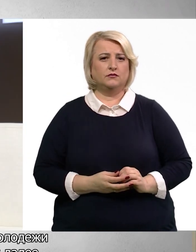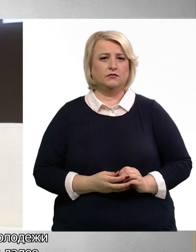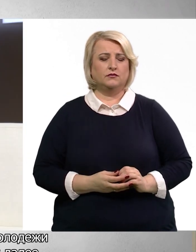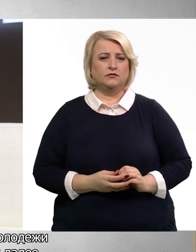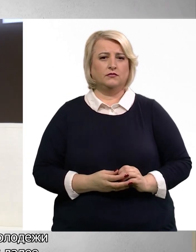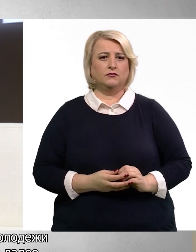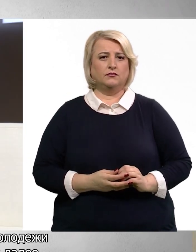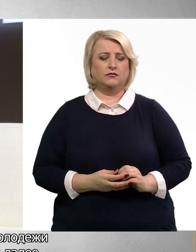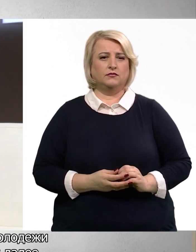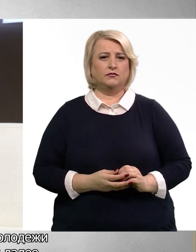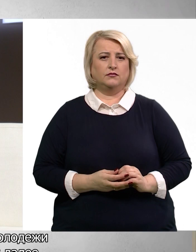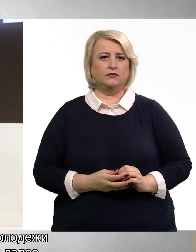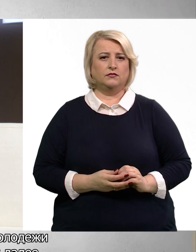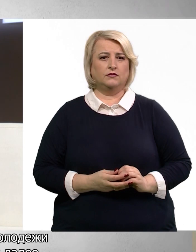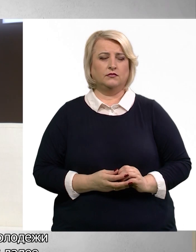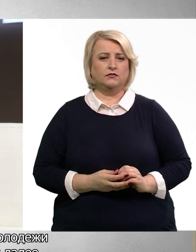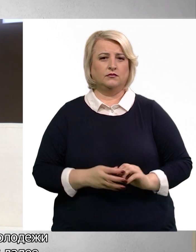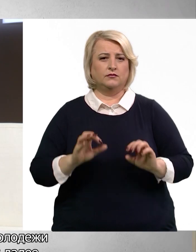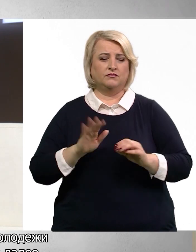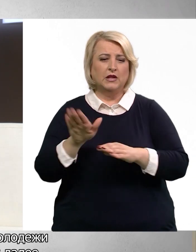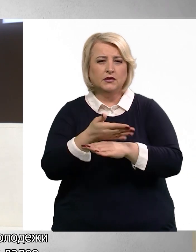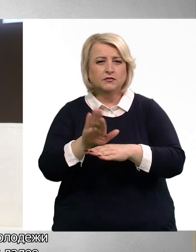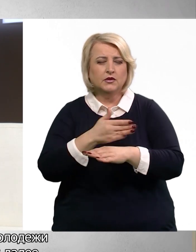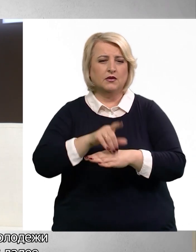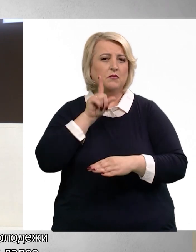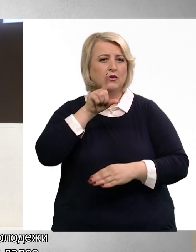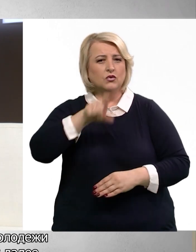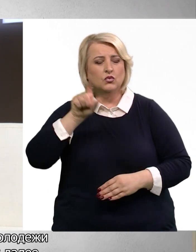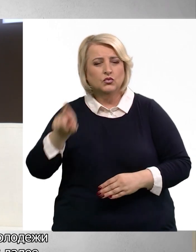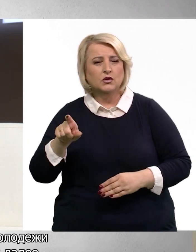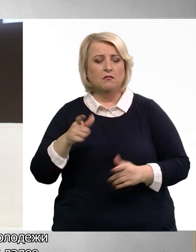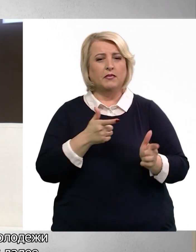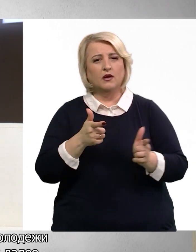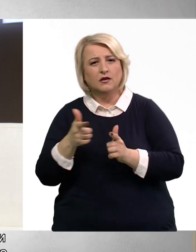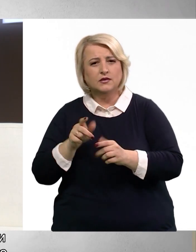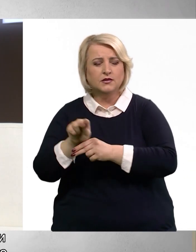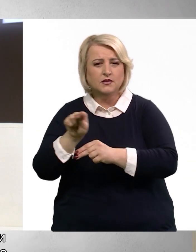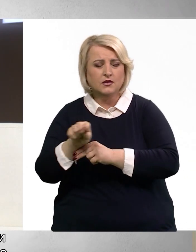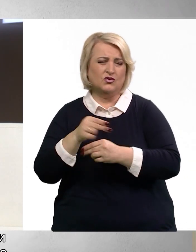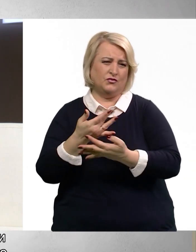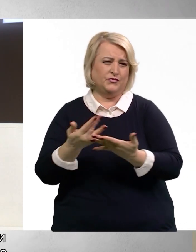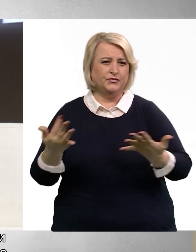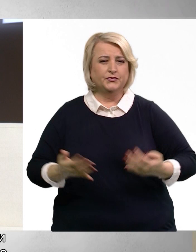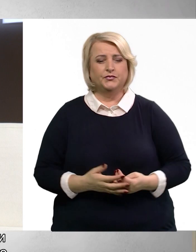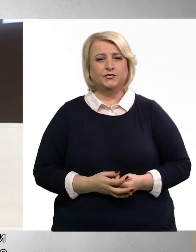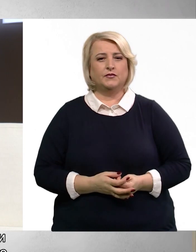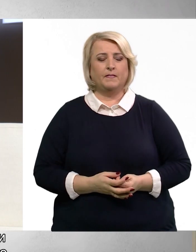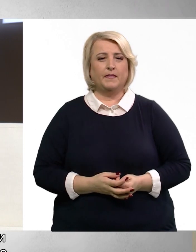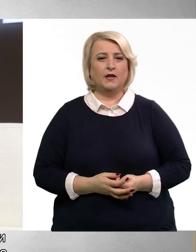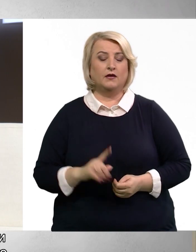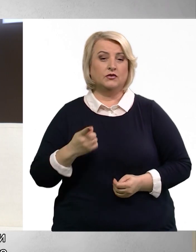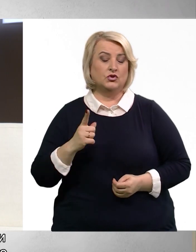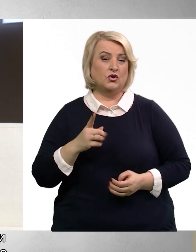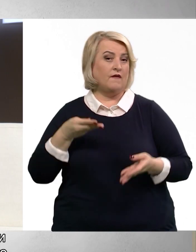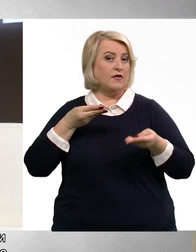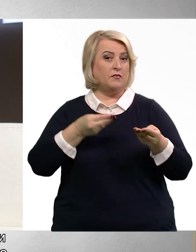distribuția tinerilor pentru a ocupa locuri de muncă, pregătirea lor și așa mai departe. De aceea,